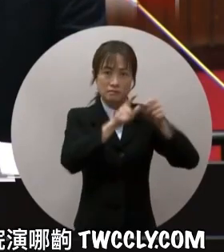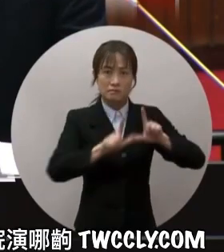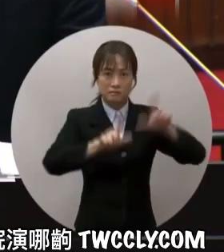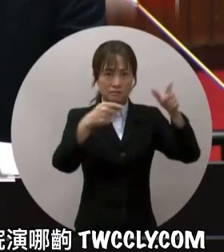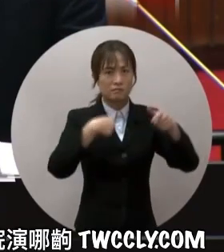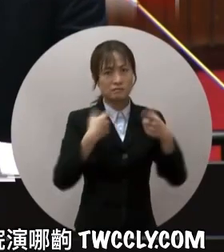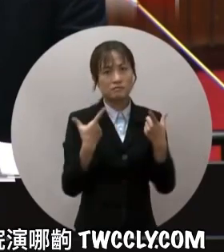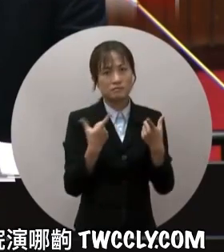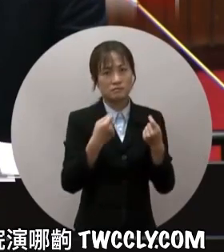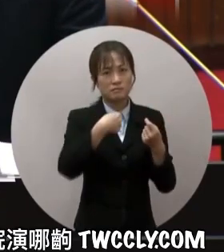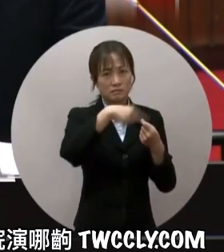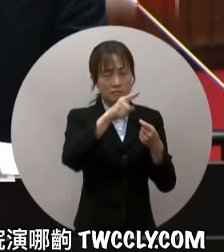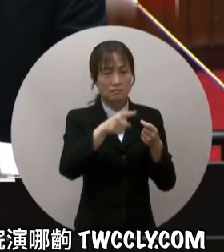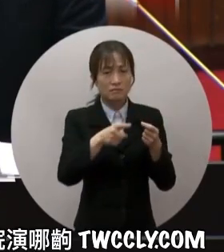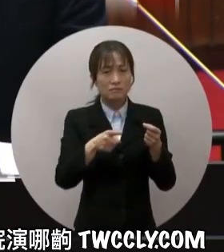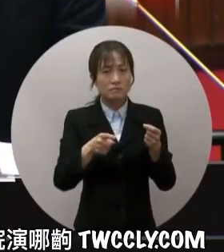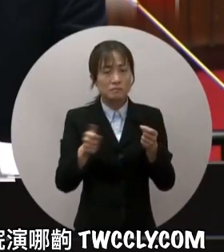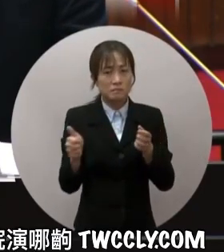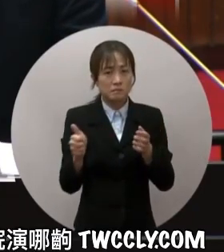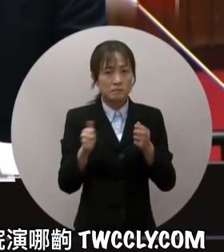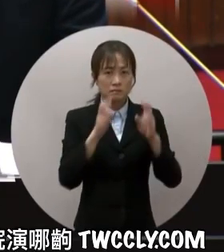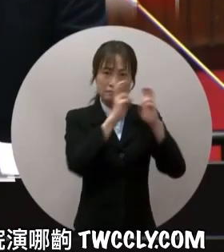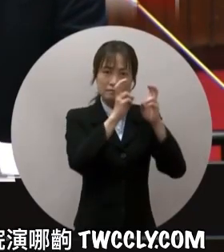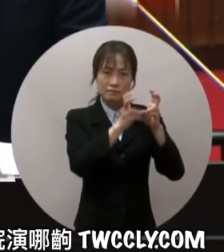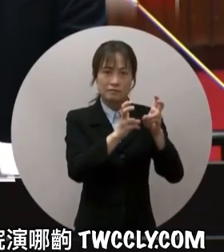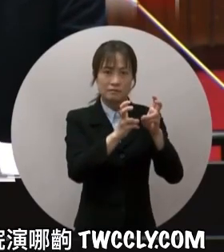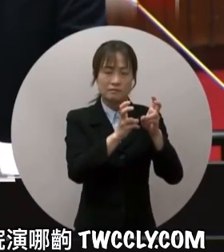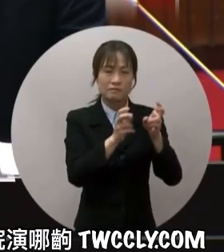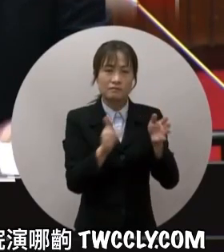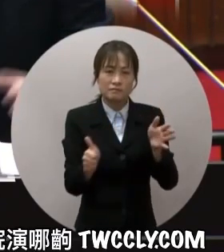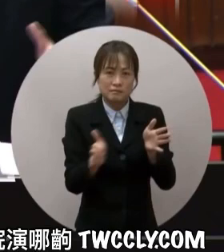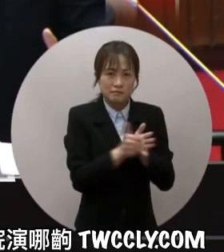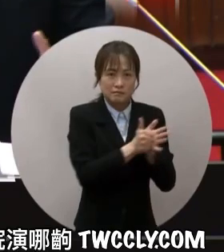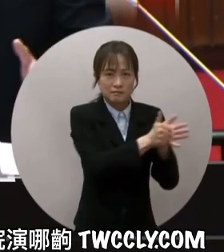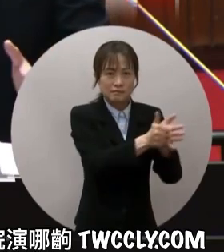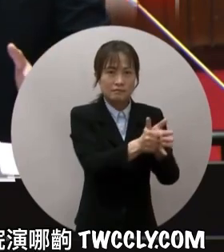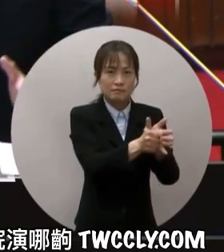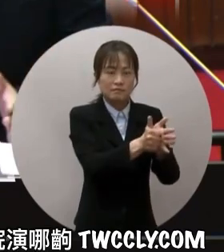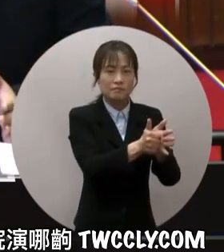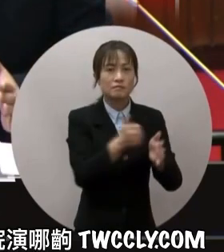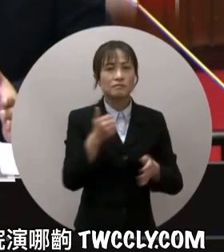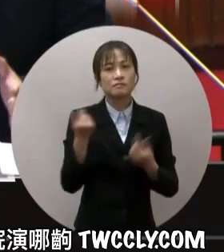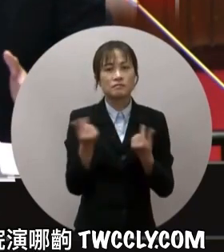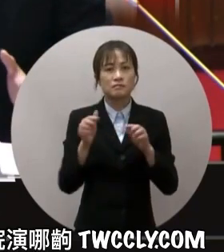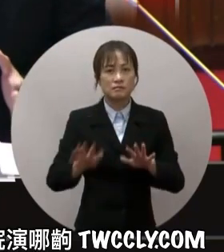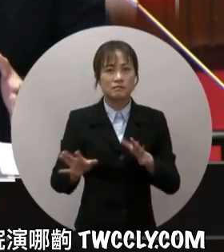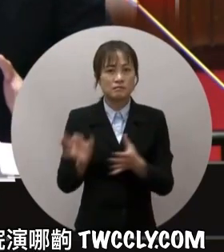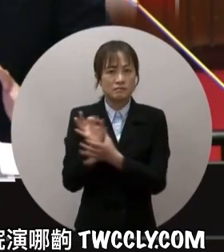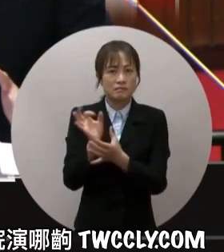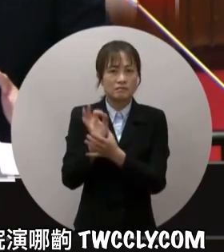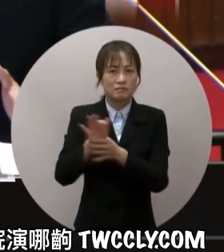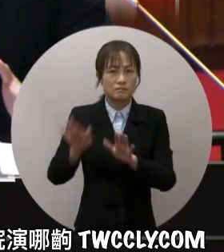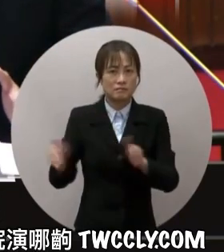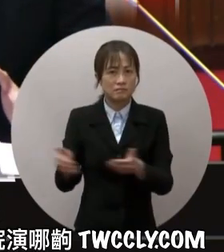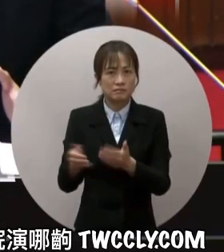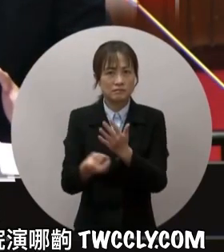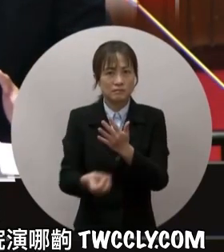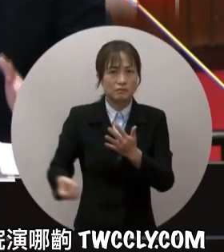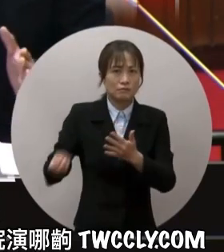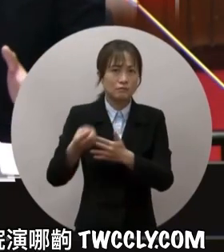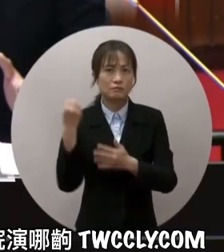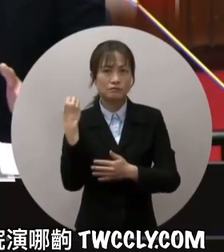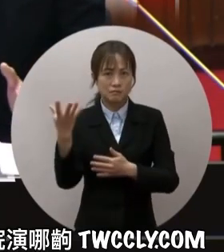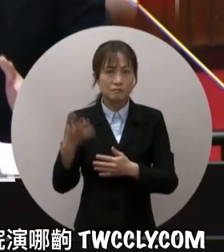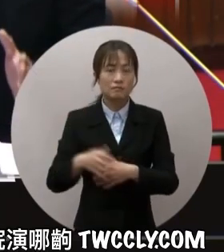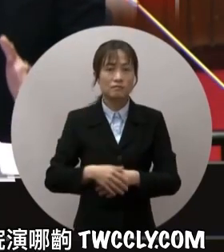捷運搭乘他的地鐵過去那如果這個部分當我們也投入了這麼多資源把前鎮魚港打造成這個現代化的漁港